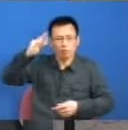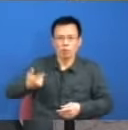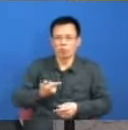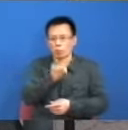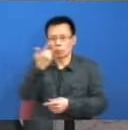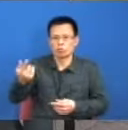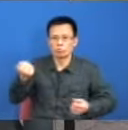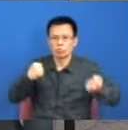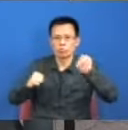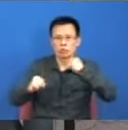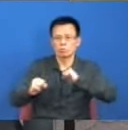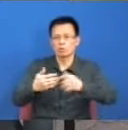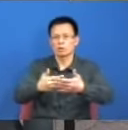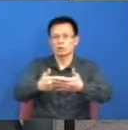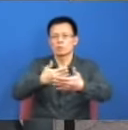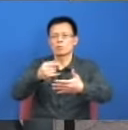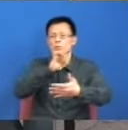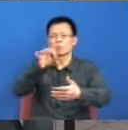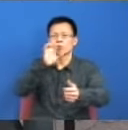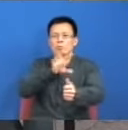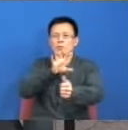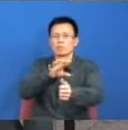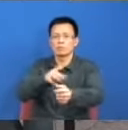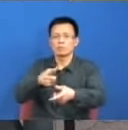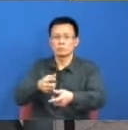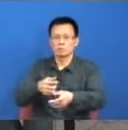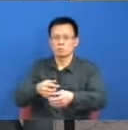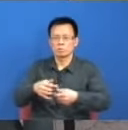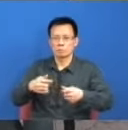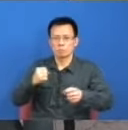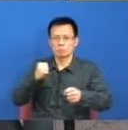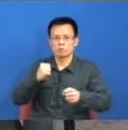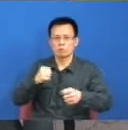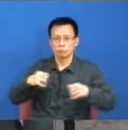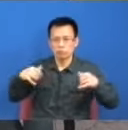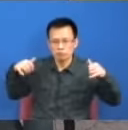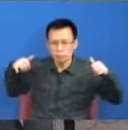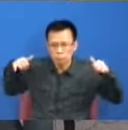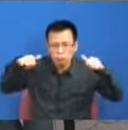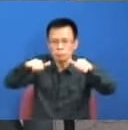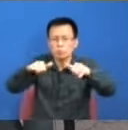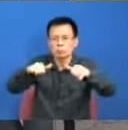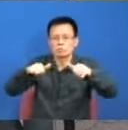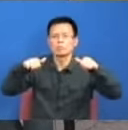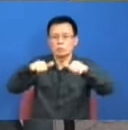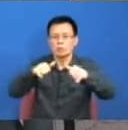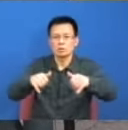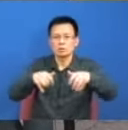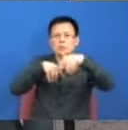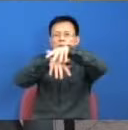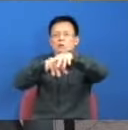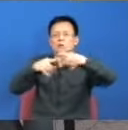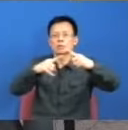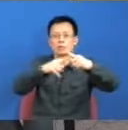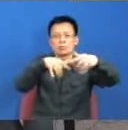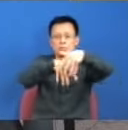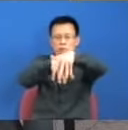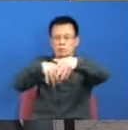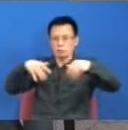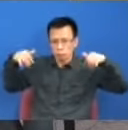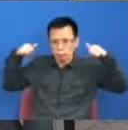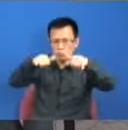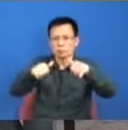之前其實係冇作任何警告，然之後就係撞向啲示威者嘅。 係係係。嗱，我哋直播室仲